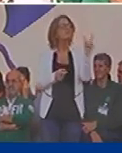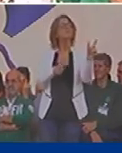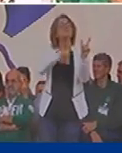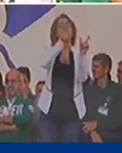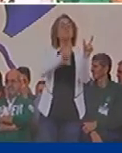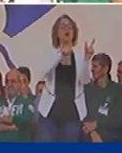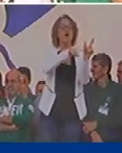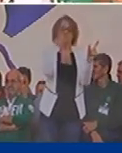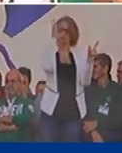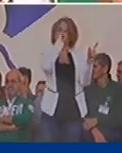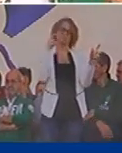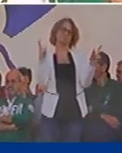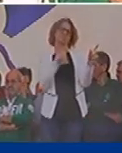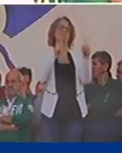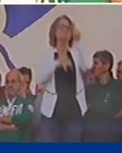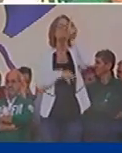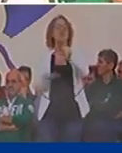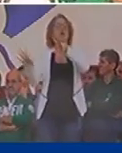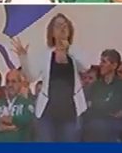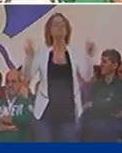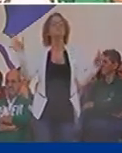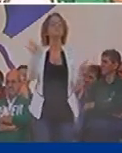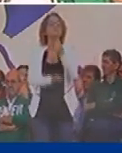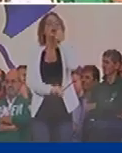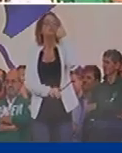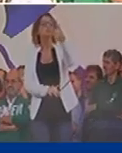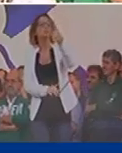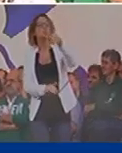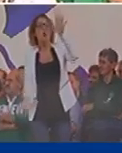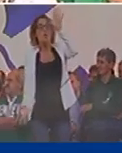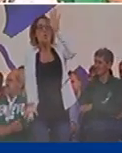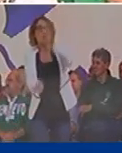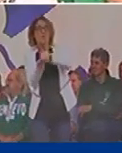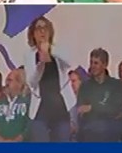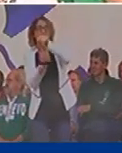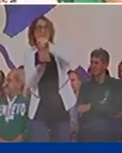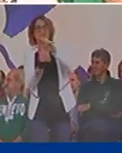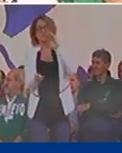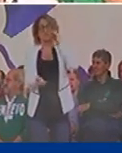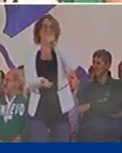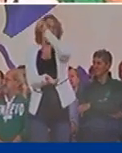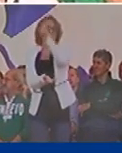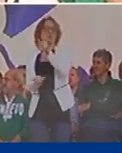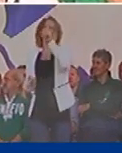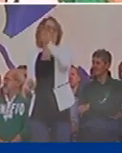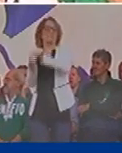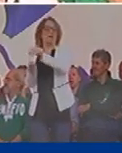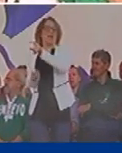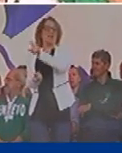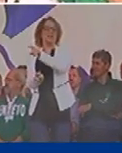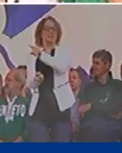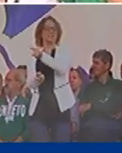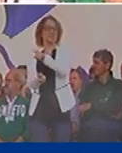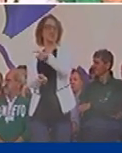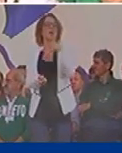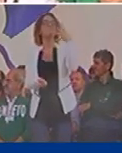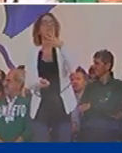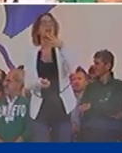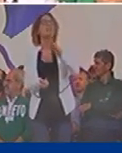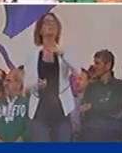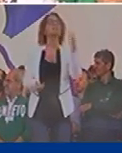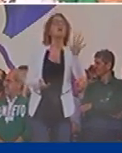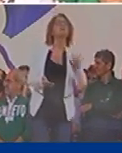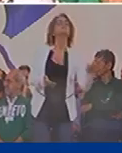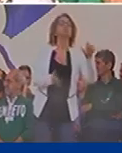1861, il giorno dopo l'udificazione di questo strano paese, Minghetti della destra storica